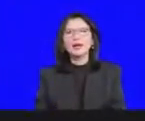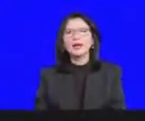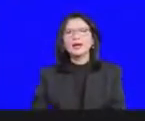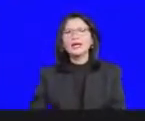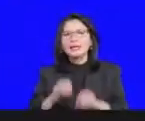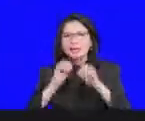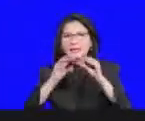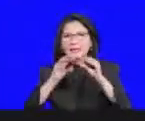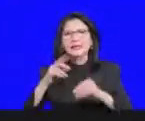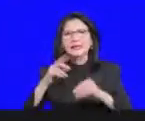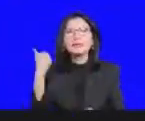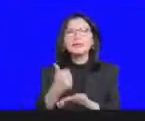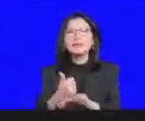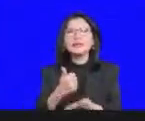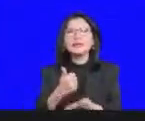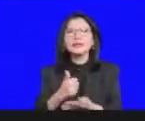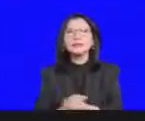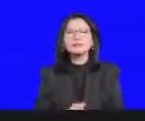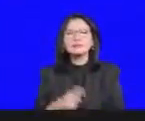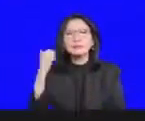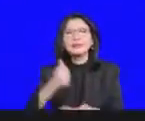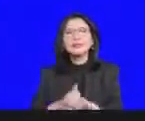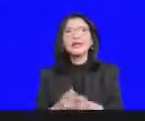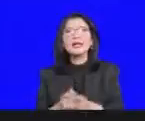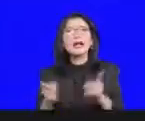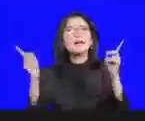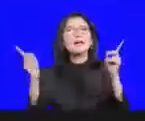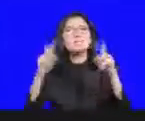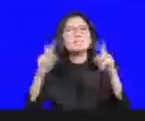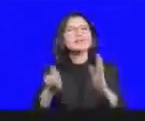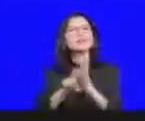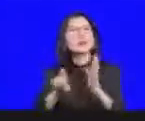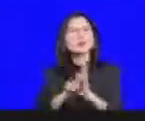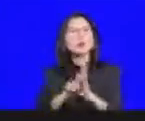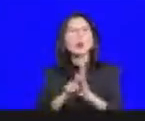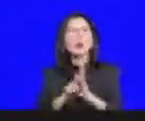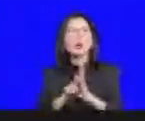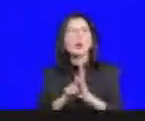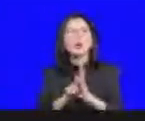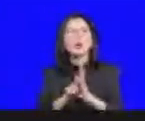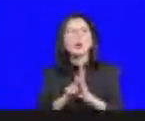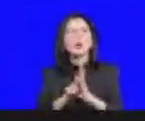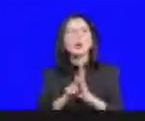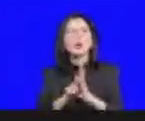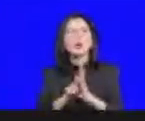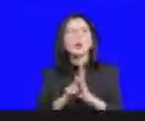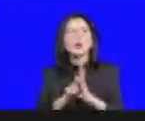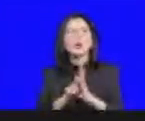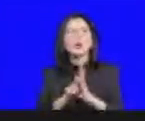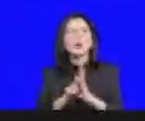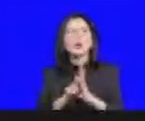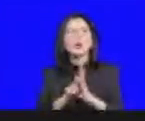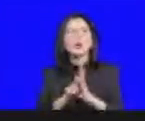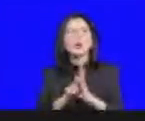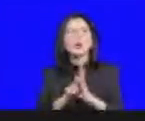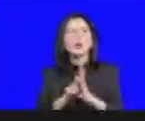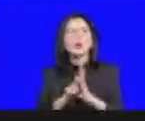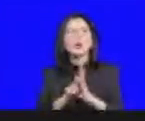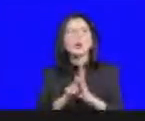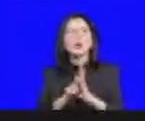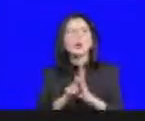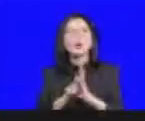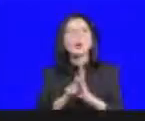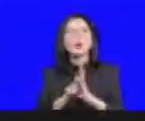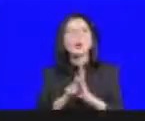menjadi teladan atau role model minat bagi baca bagi anak-anaknya. Yang